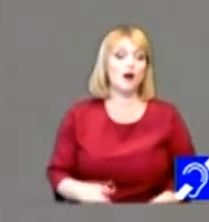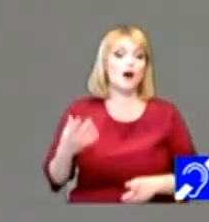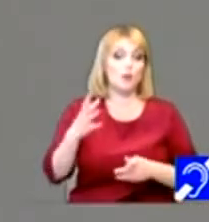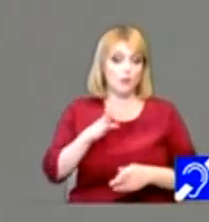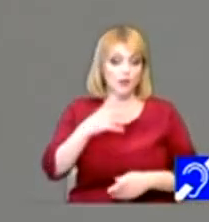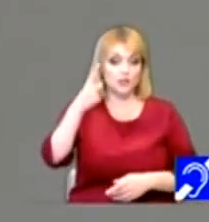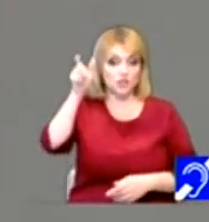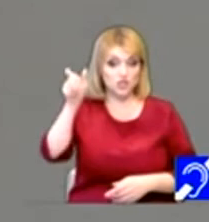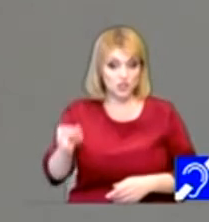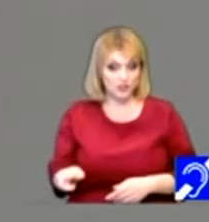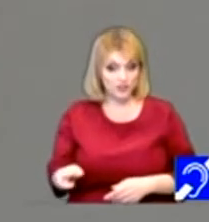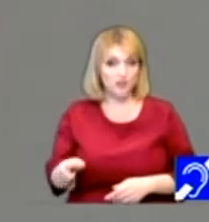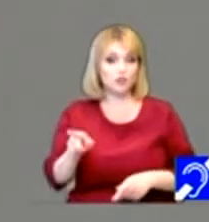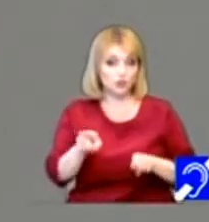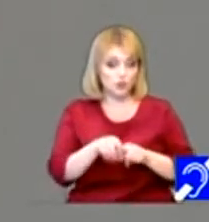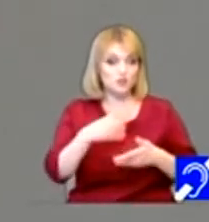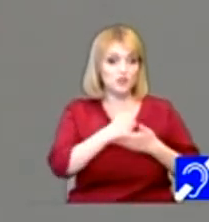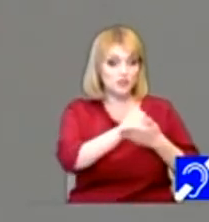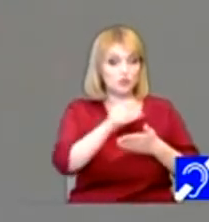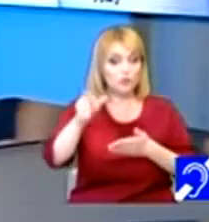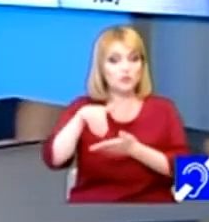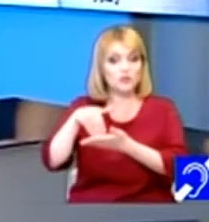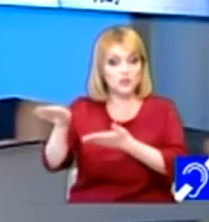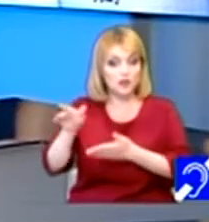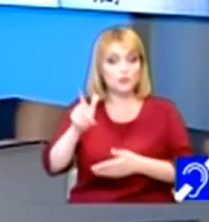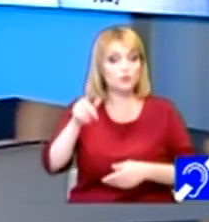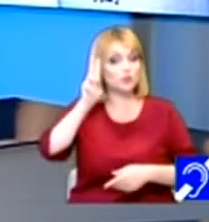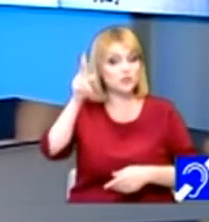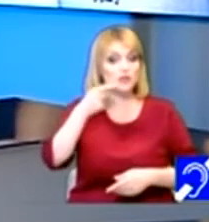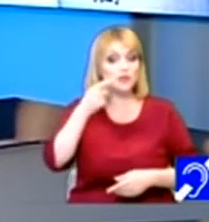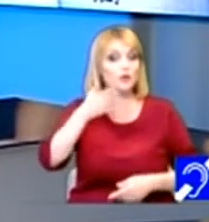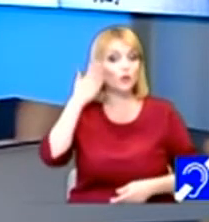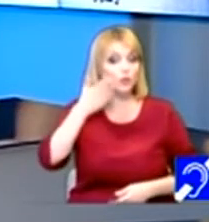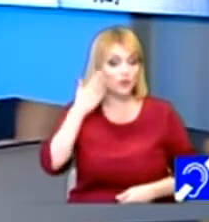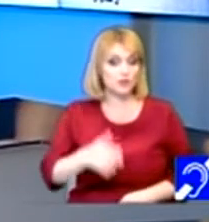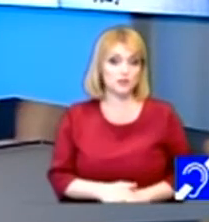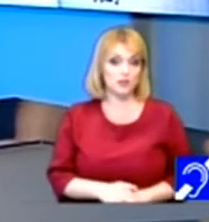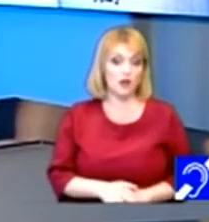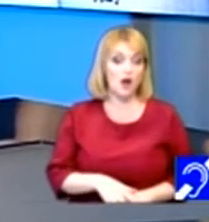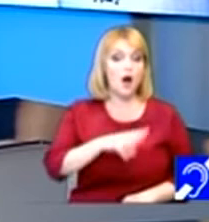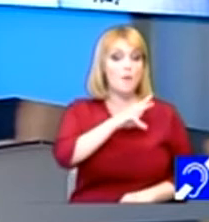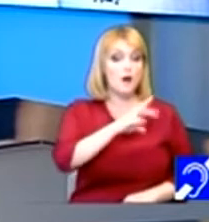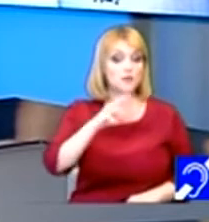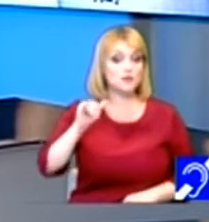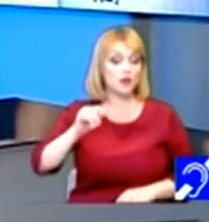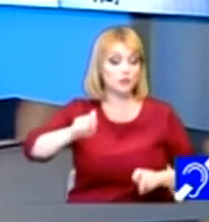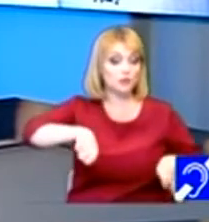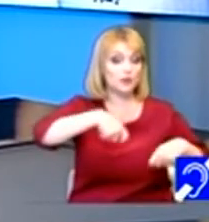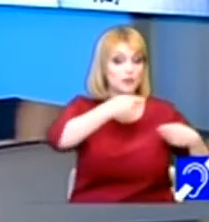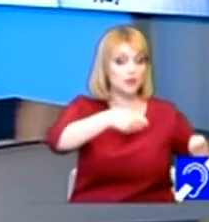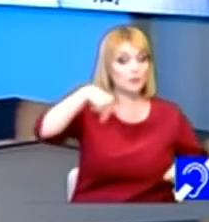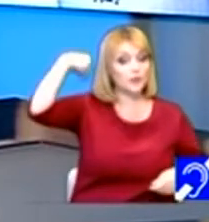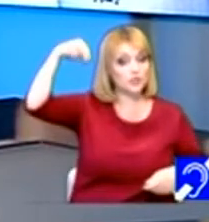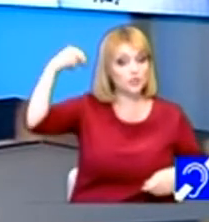română, o condiție prevăzută de Constituție. Maia Sandu, liderul Partidului Acțiune și Solidaritate, i-a transmis